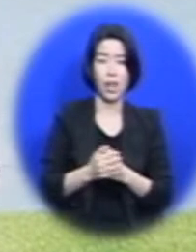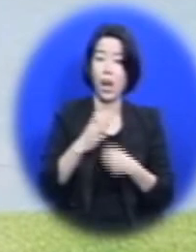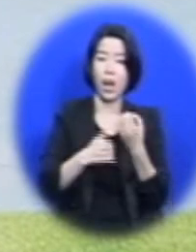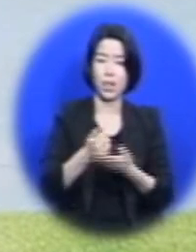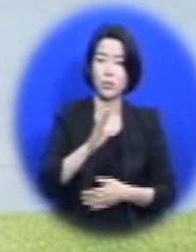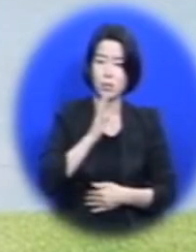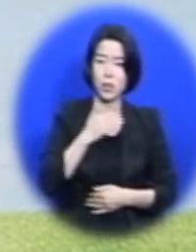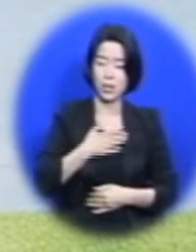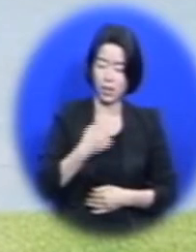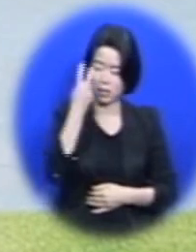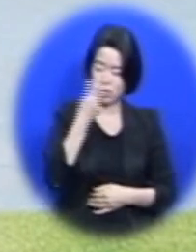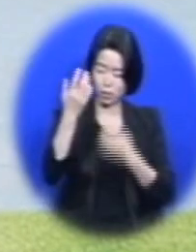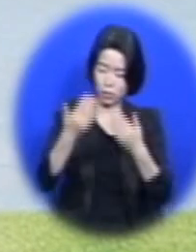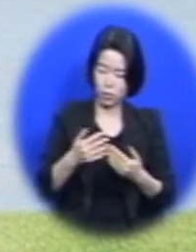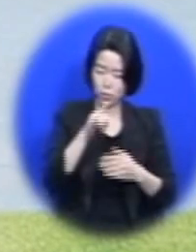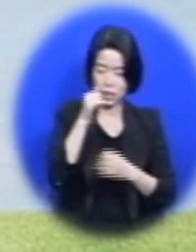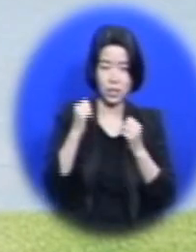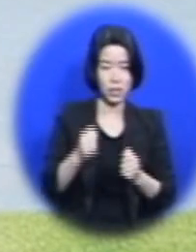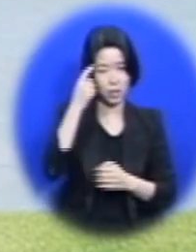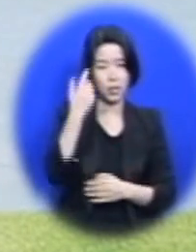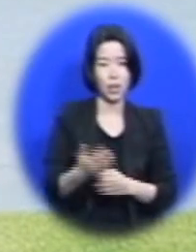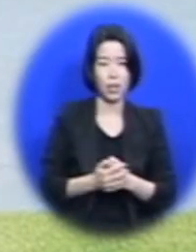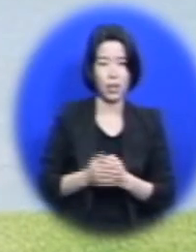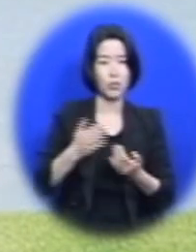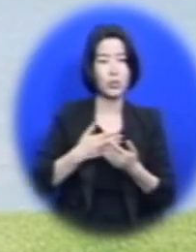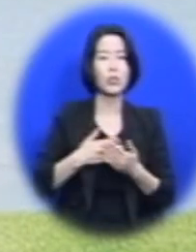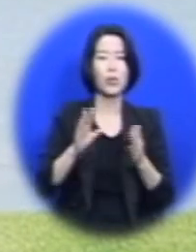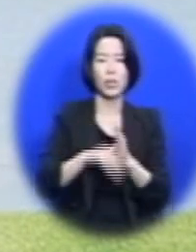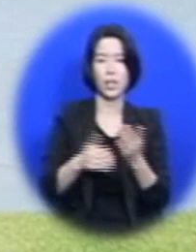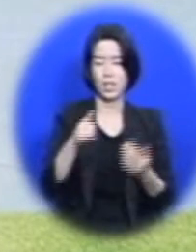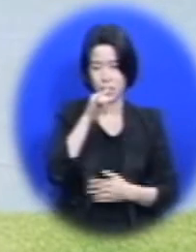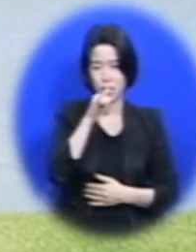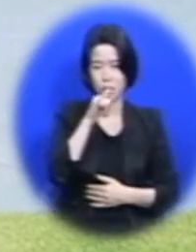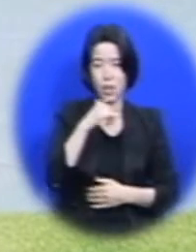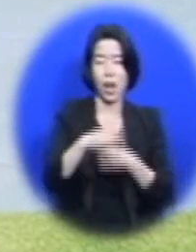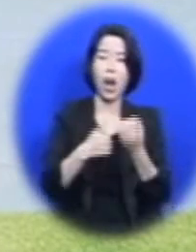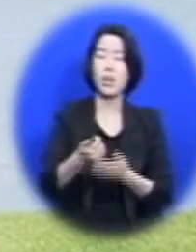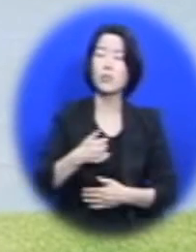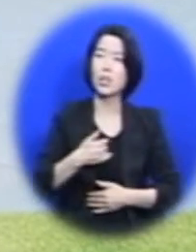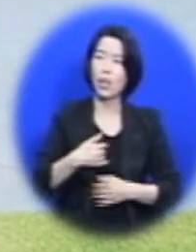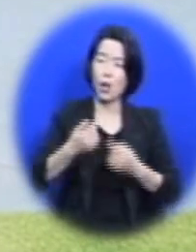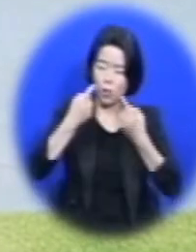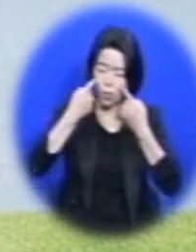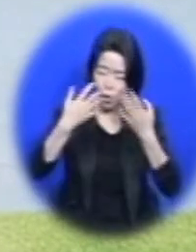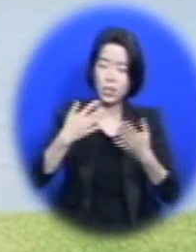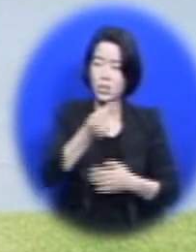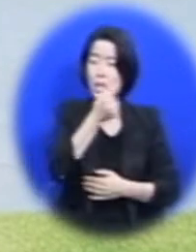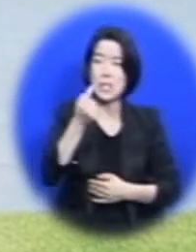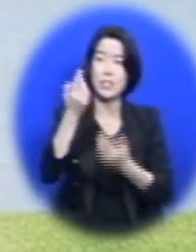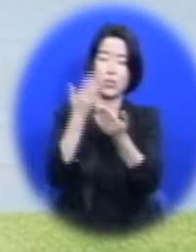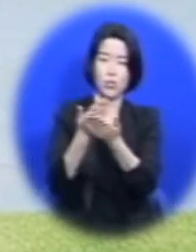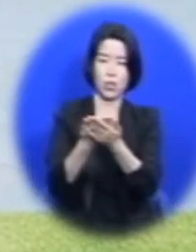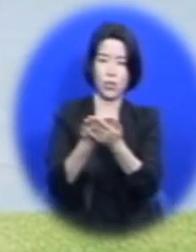하나님은 정말 나를 지키고 계시는 걸까? 두려울 때가 있잖아요. 하나님 제게 뭔가 확증을 주세요. 증거를